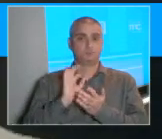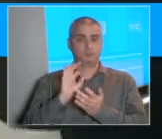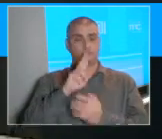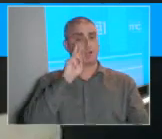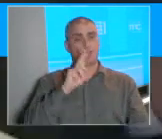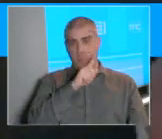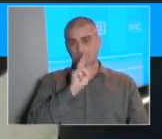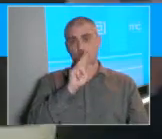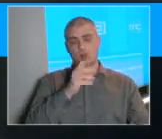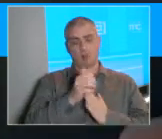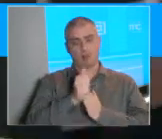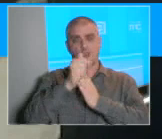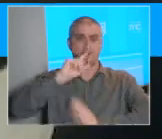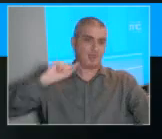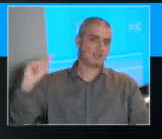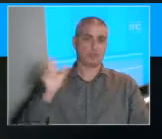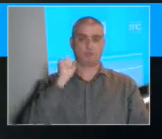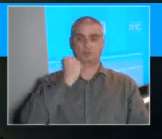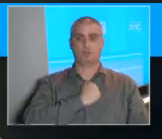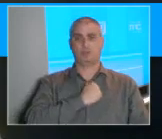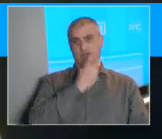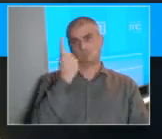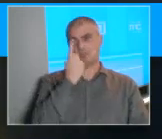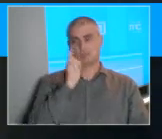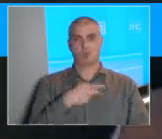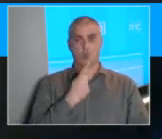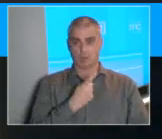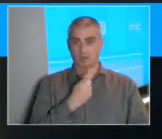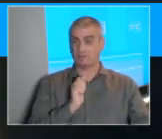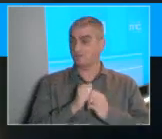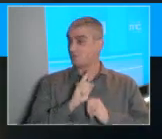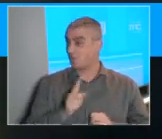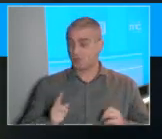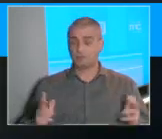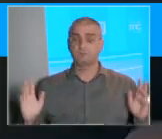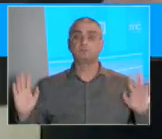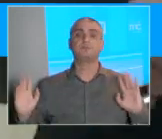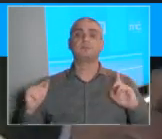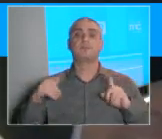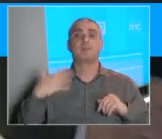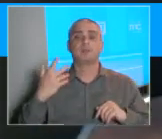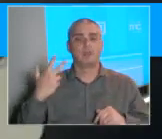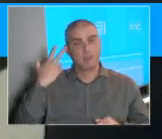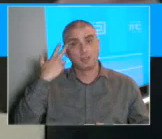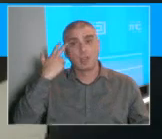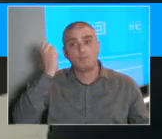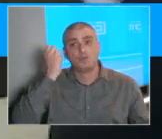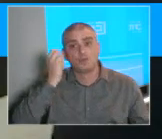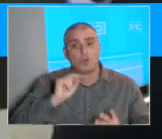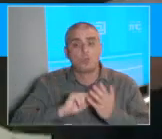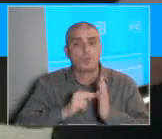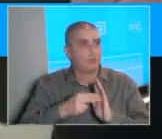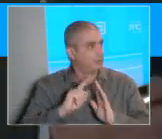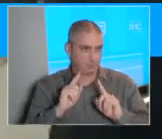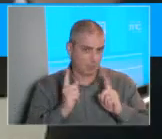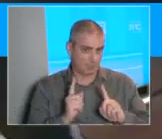שהילד שקד תוכל להניג את כל הציונות הדתית, היא היחידה שיכולה לגשר, ואם לא, אני אומר כאן, זאת תהיה התאבדות פוליטית. תרשה לי לנחש,